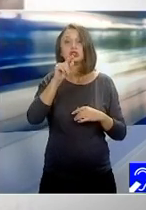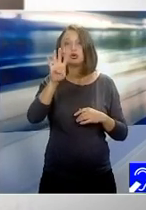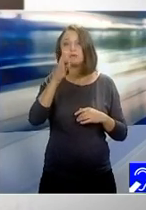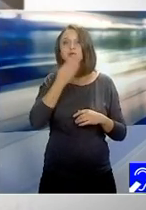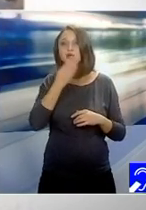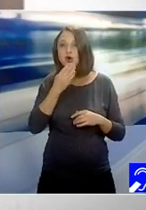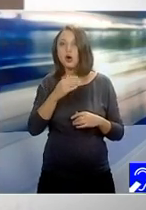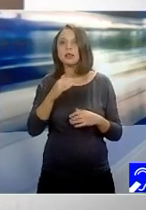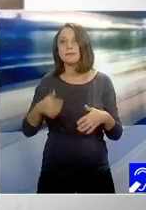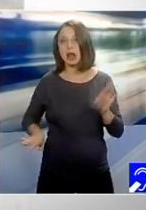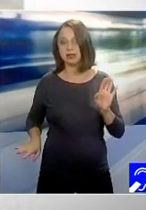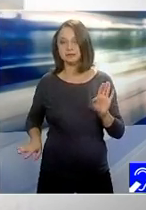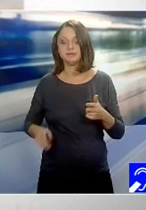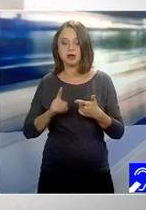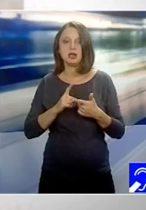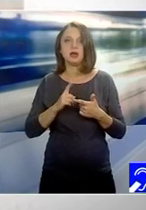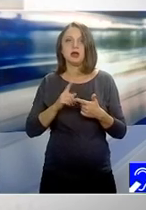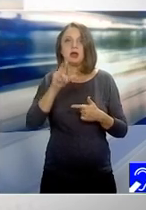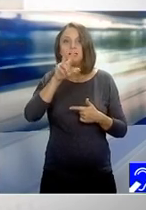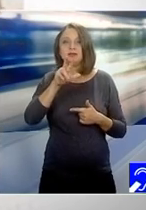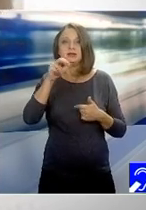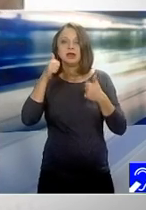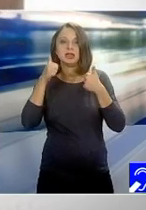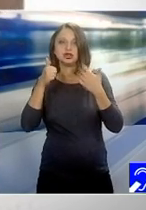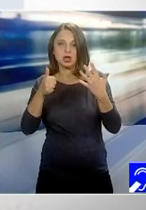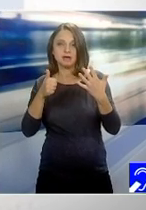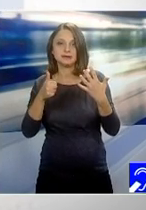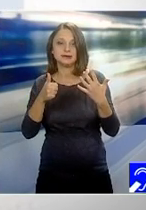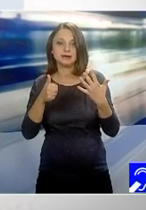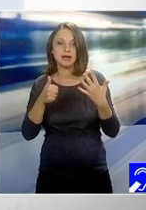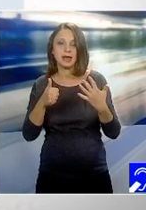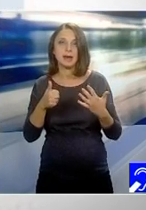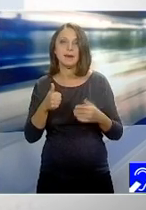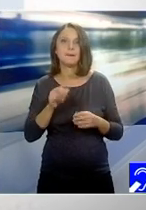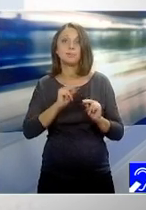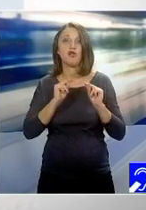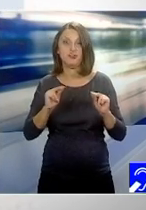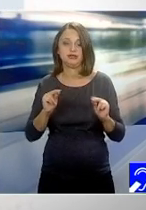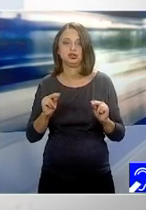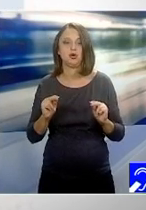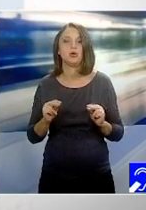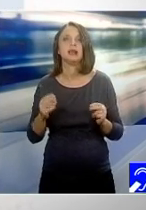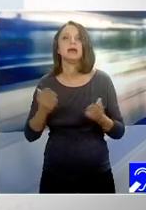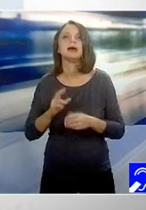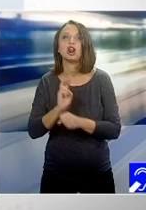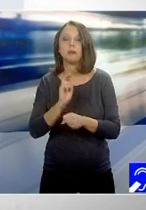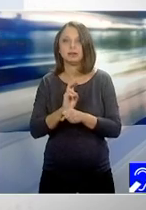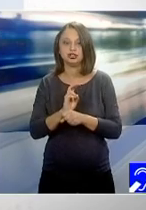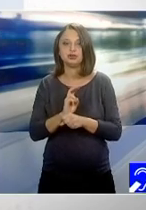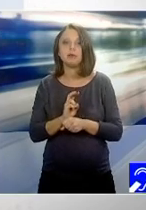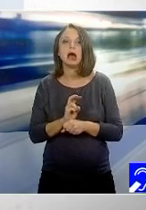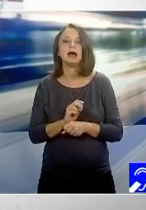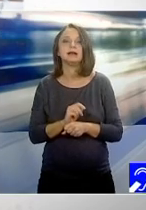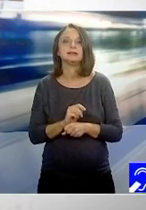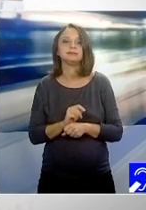școli, vorbim de 36 exact, sau, mă rog, cel puțin 36 de profesori care au participat cu lucrare